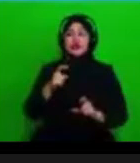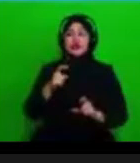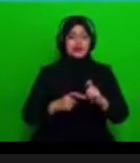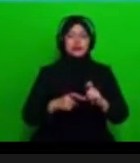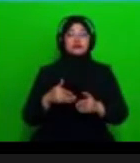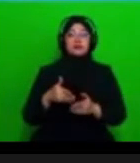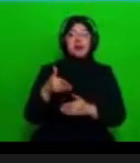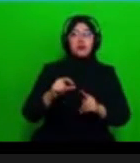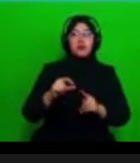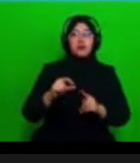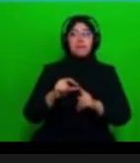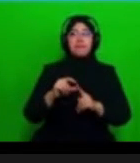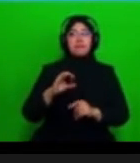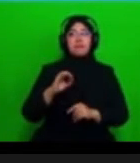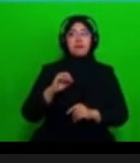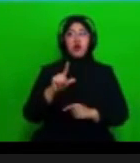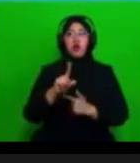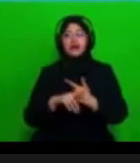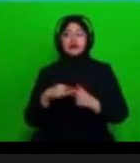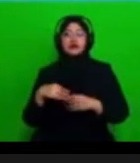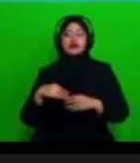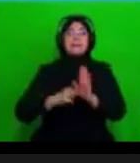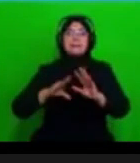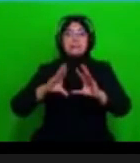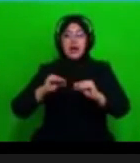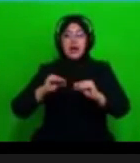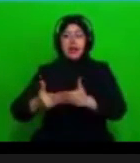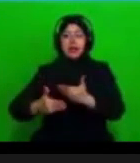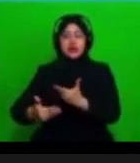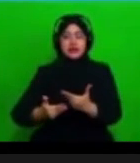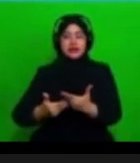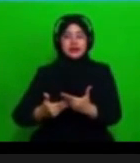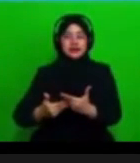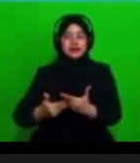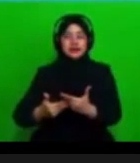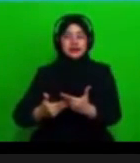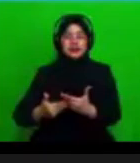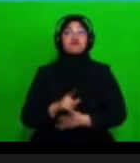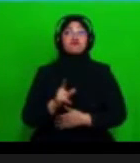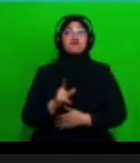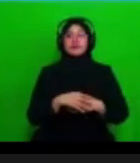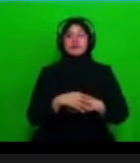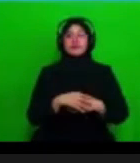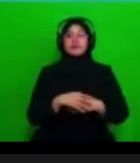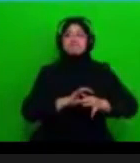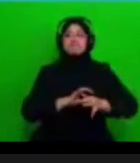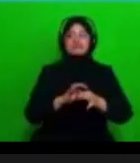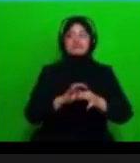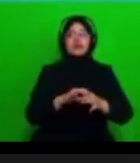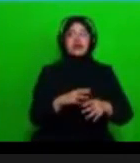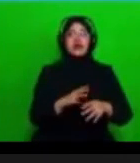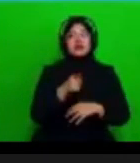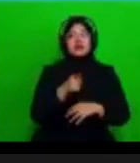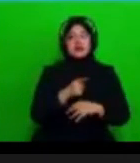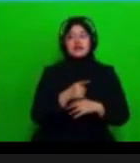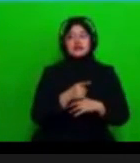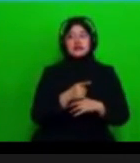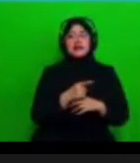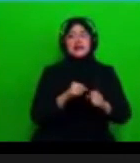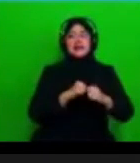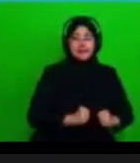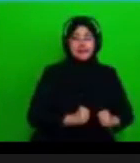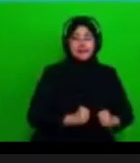di politeknik, 1 tahun magang di industri. Jadi itu perpaduan antara sistem vokasi Jepang dan